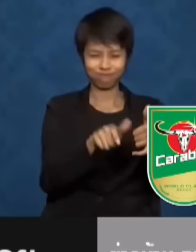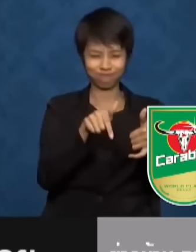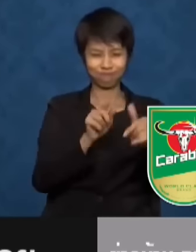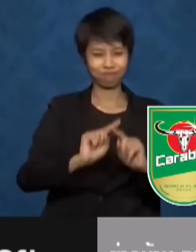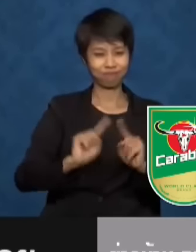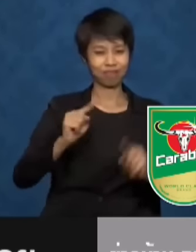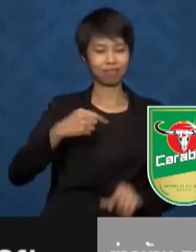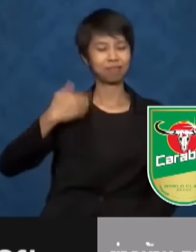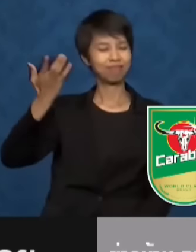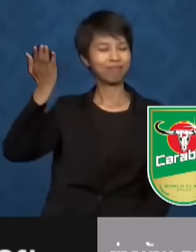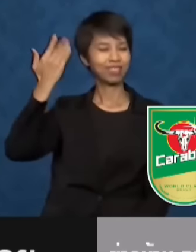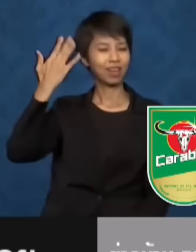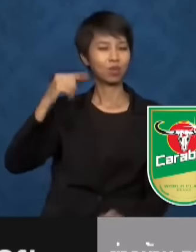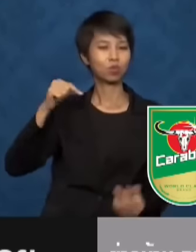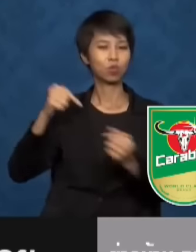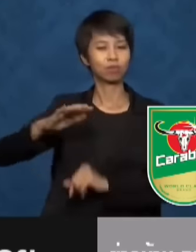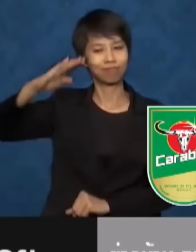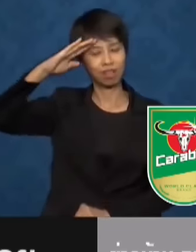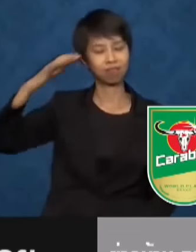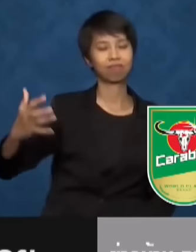ำหลังการรัฐประหาร